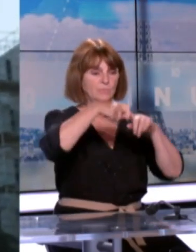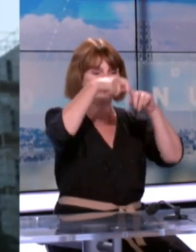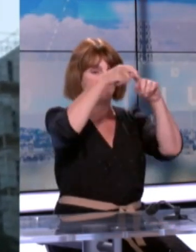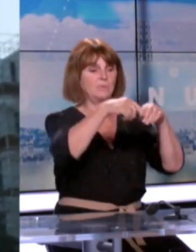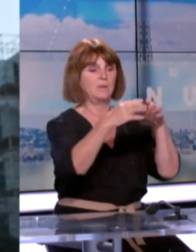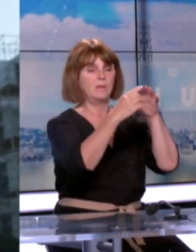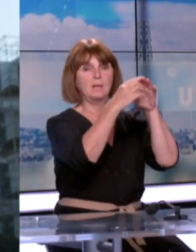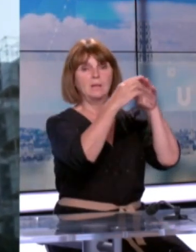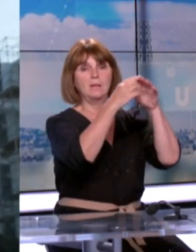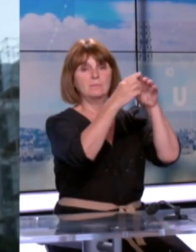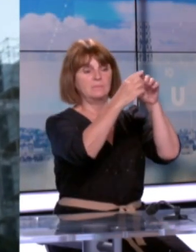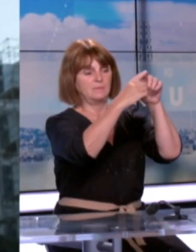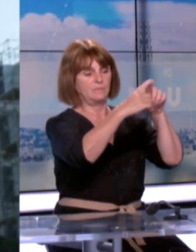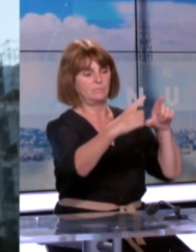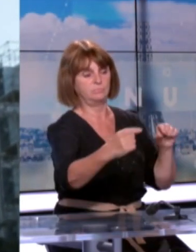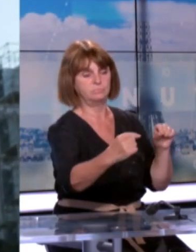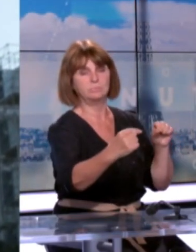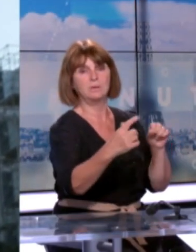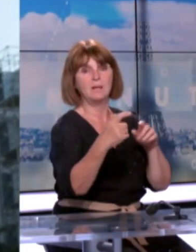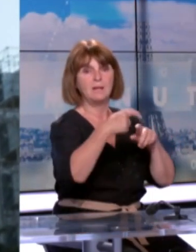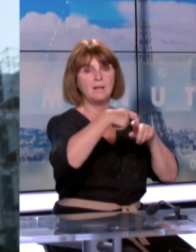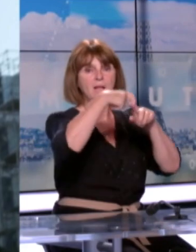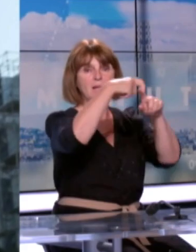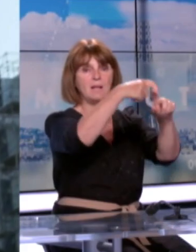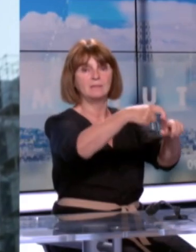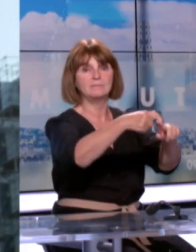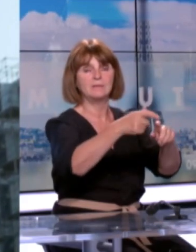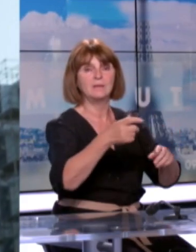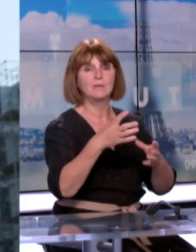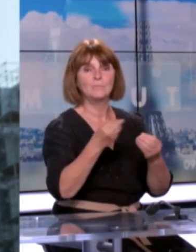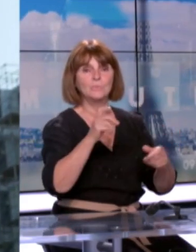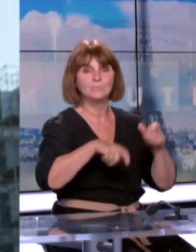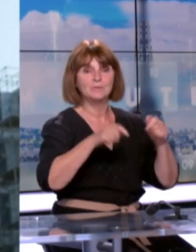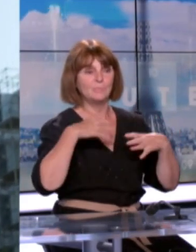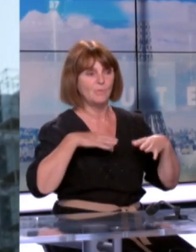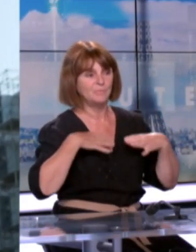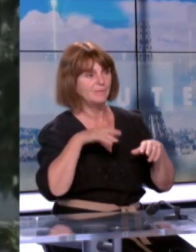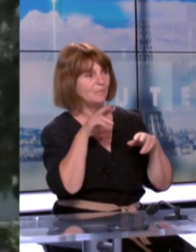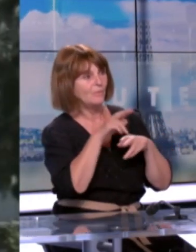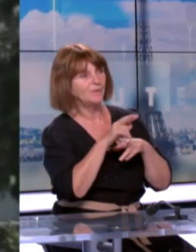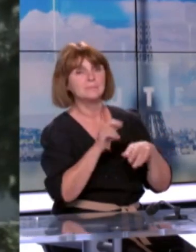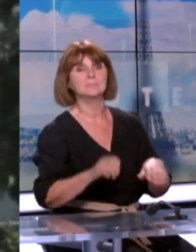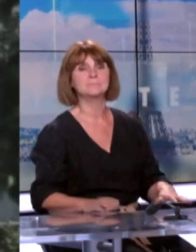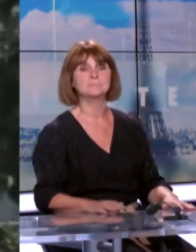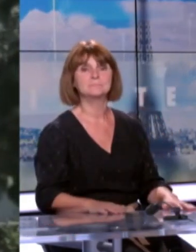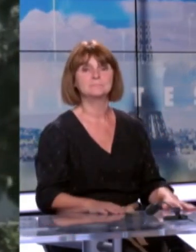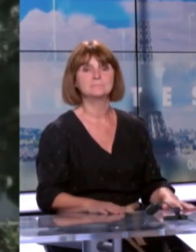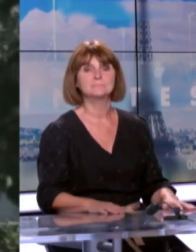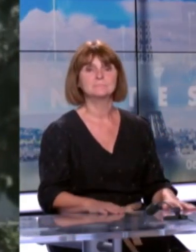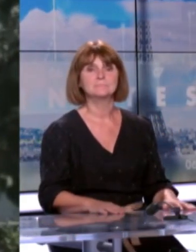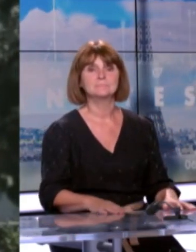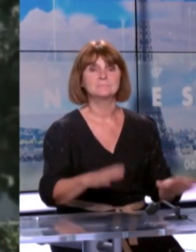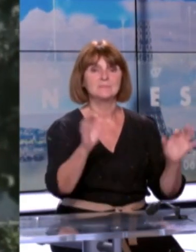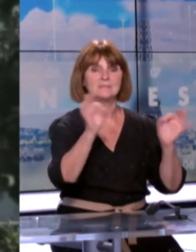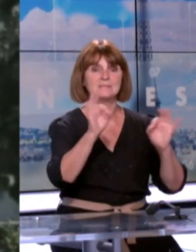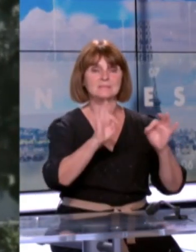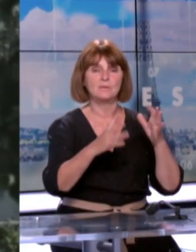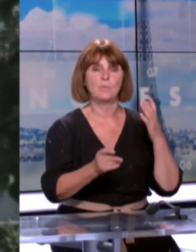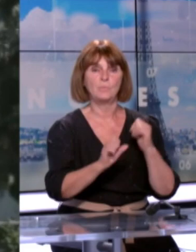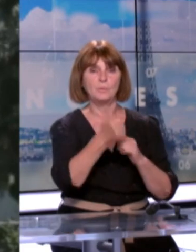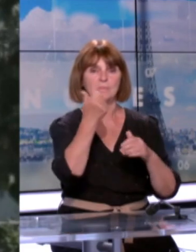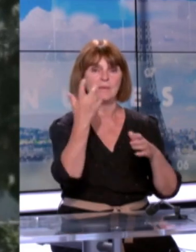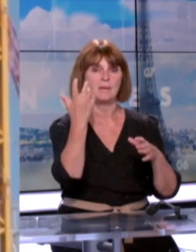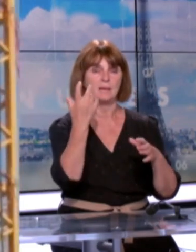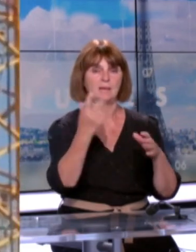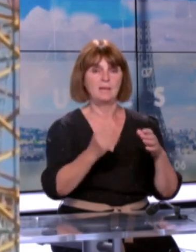une opération suivie par de nombreux badauds depuis les quais de Seine. Jean-Luc Thomas. Peu avant 10h, la première pièce en chaîne de